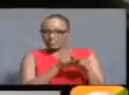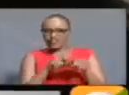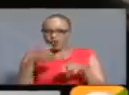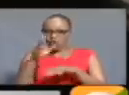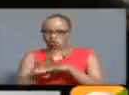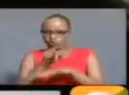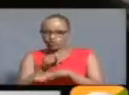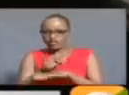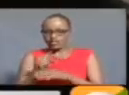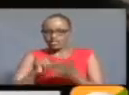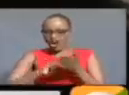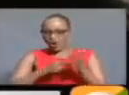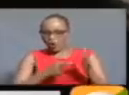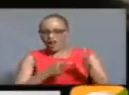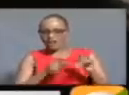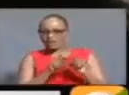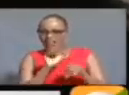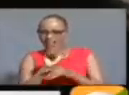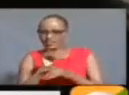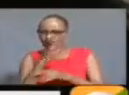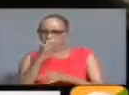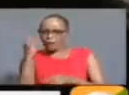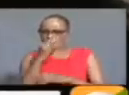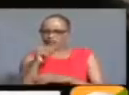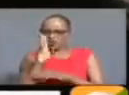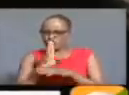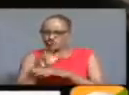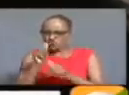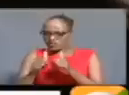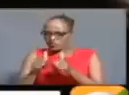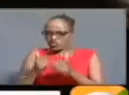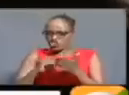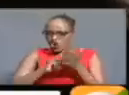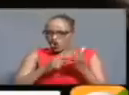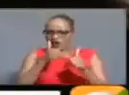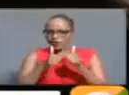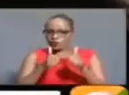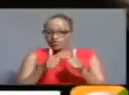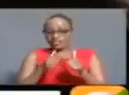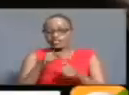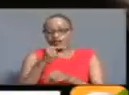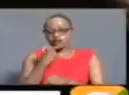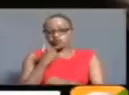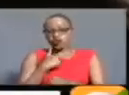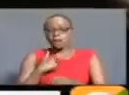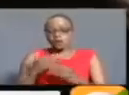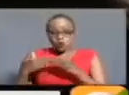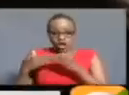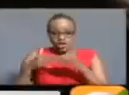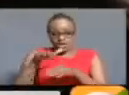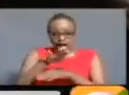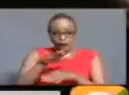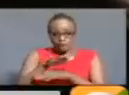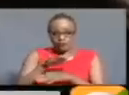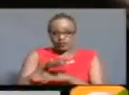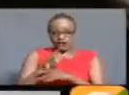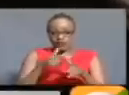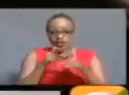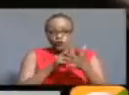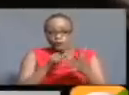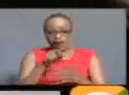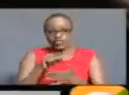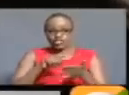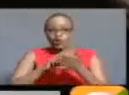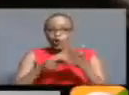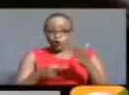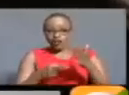hiyo mafuta na nikamuuliza, "Eh, uko mrembo sana, hiyo mafuta unajipaka ni gani?" So akaniambia, "Nitakupeleka please ni ubaiyo